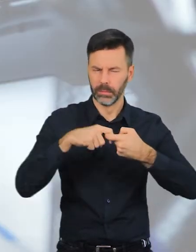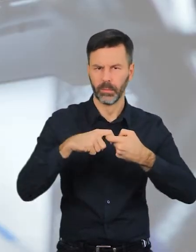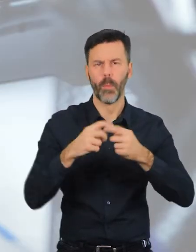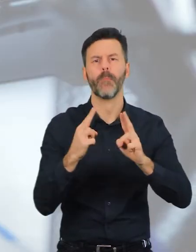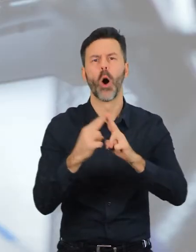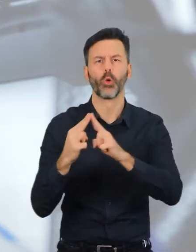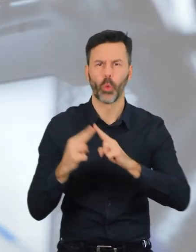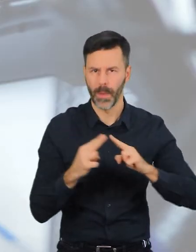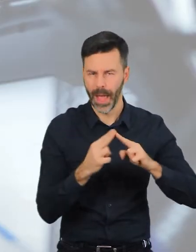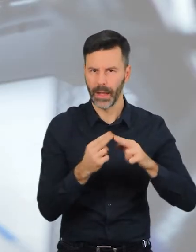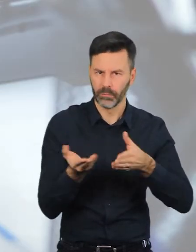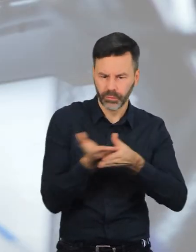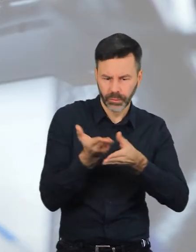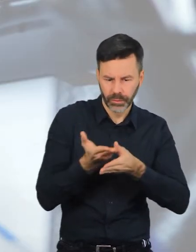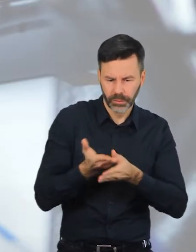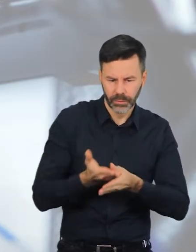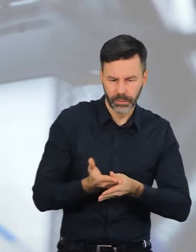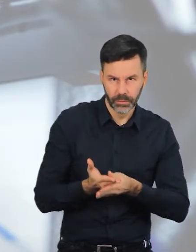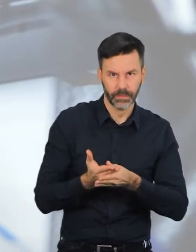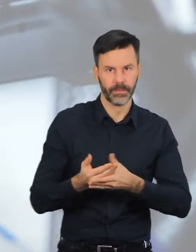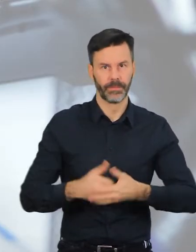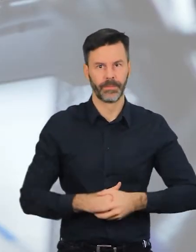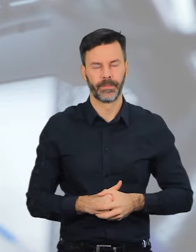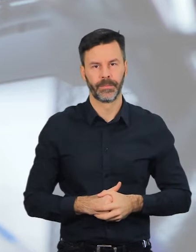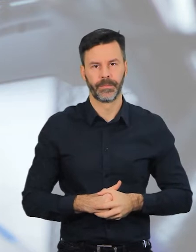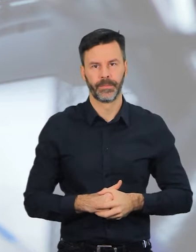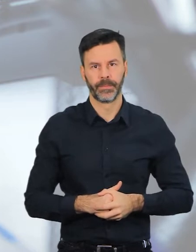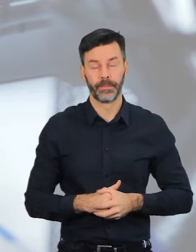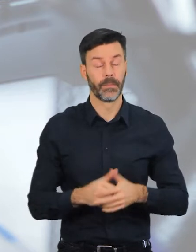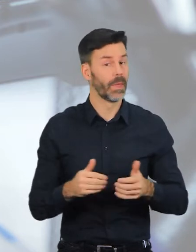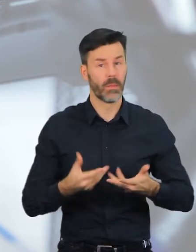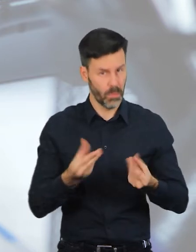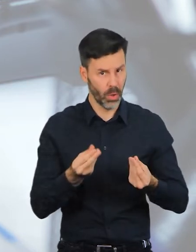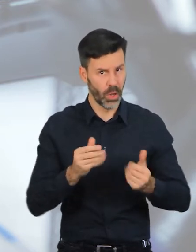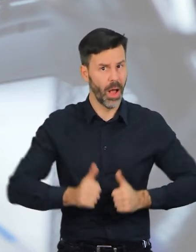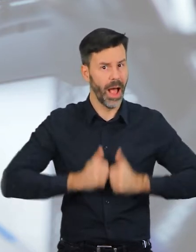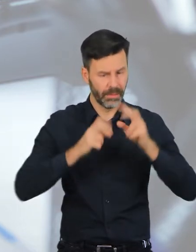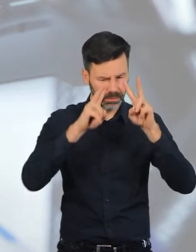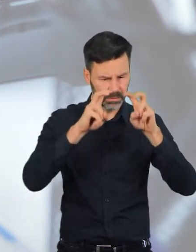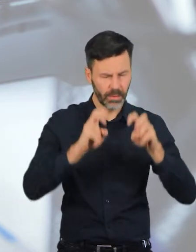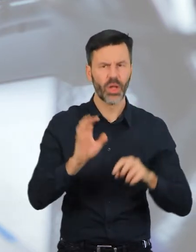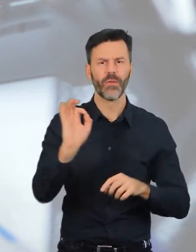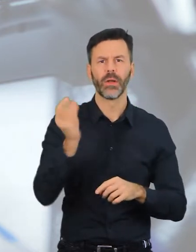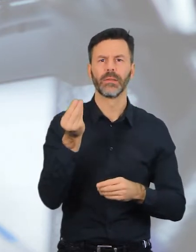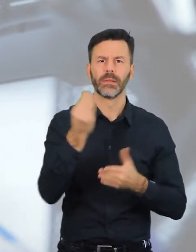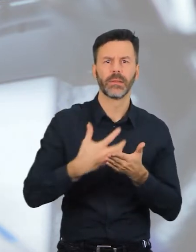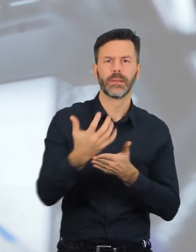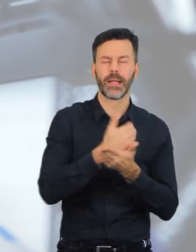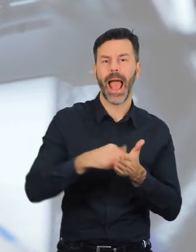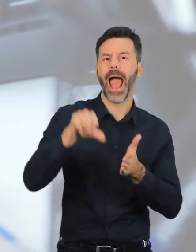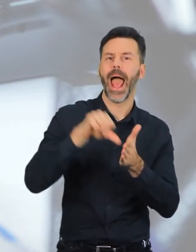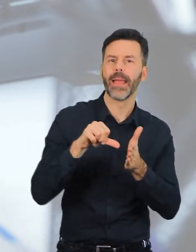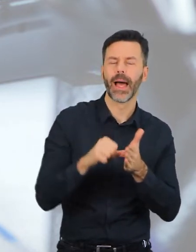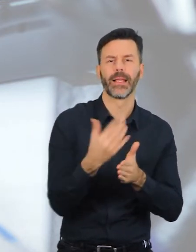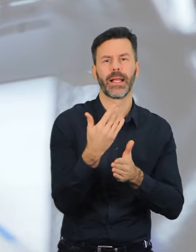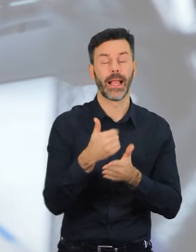pracownikami zaangażowanymi w realizację projektu w celu weryfikacji stawki wynagrodzenia, wymiaru etatu, stanowiska oraz